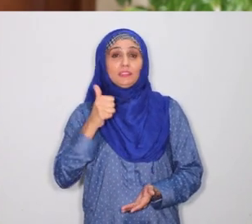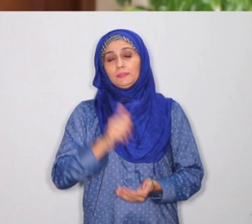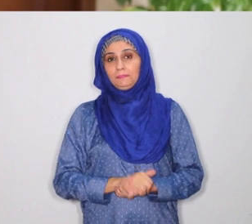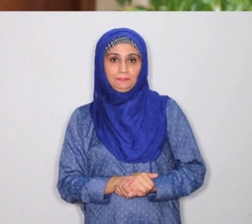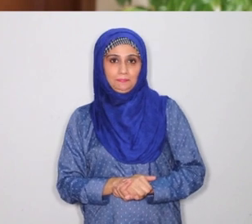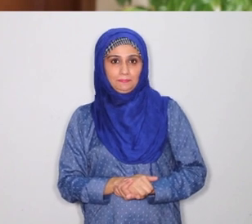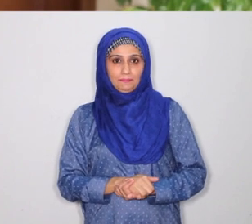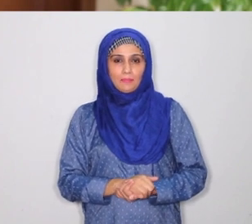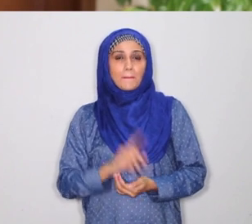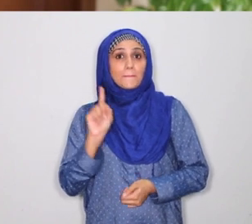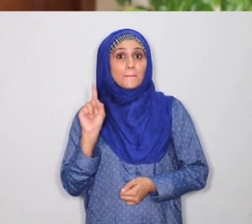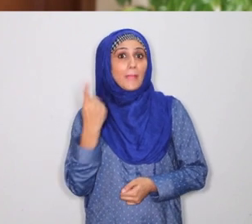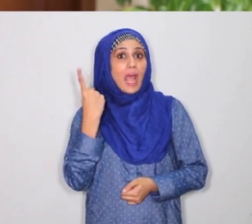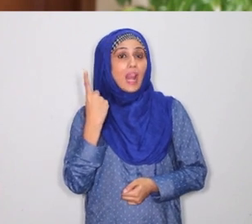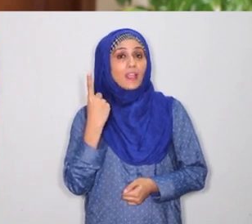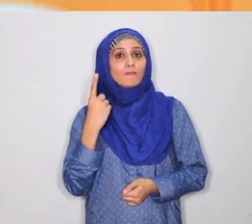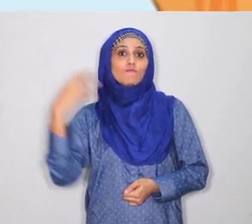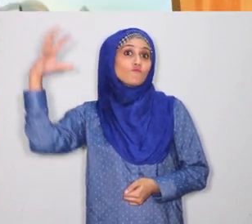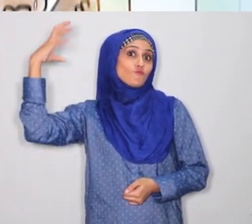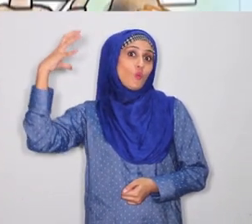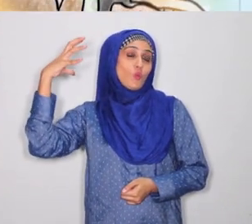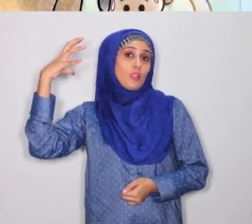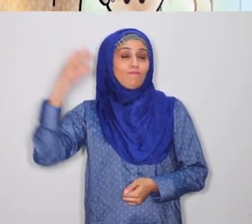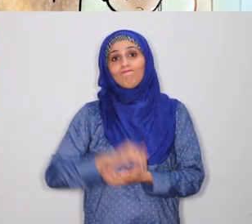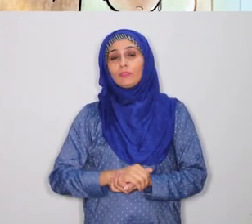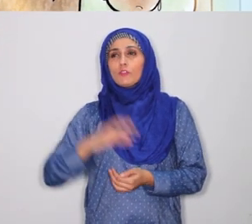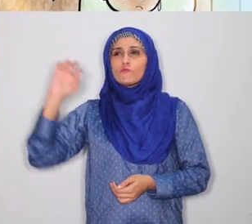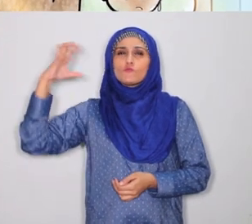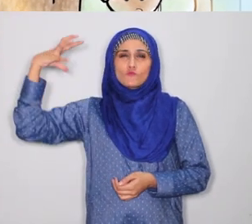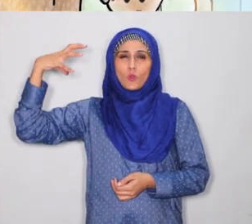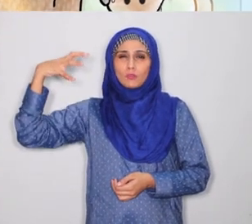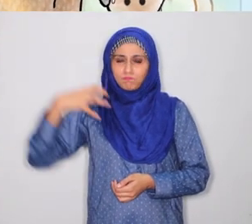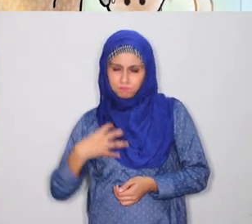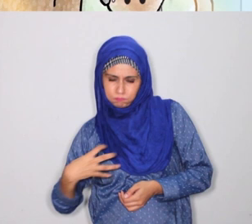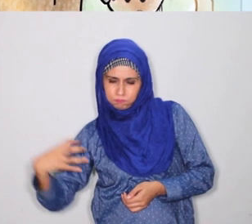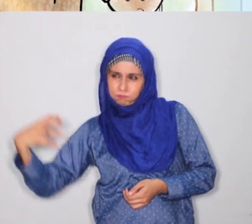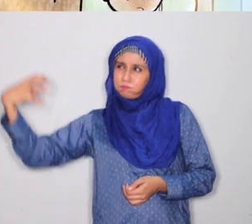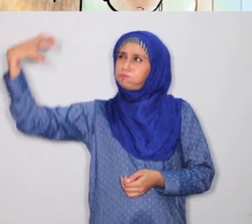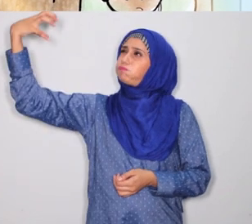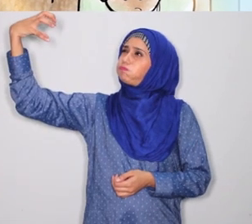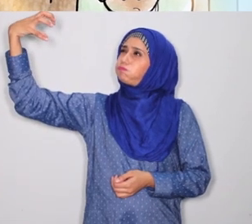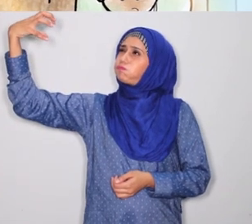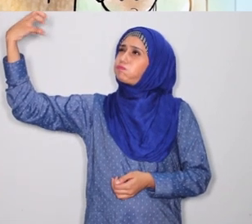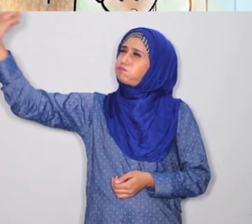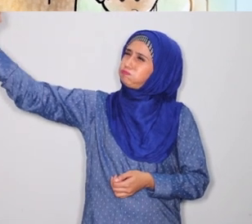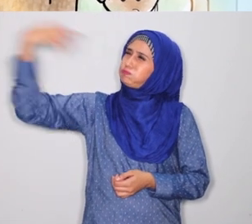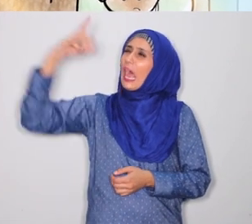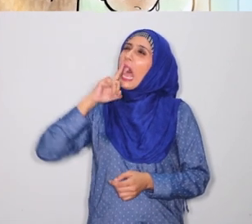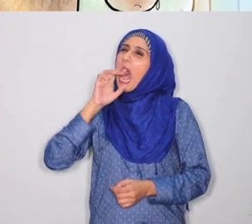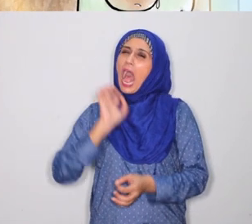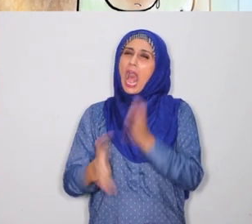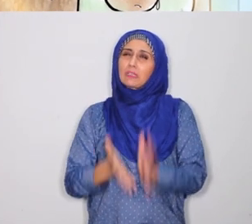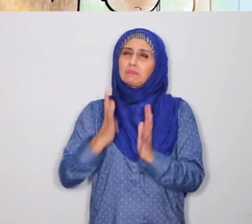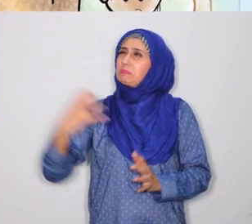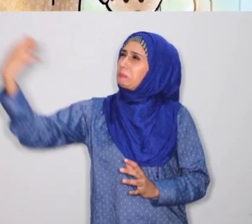पहली बारी सूरज की आई। सूरज अपने उरूज पर आया और आग का गोला बनकर जोर से